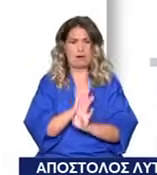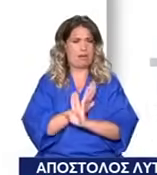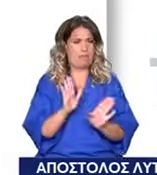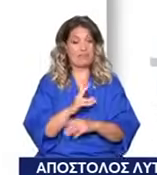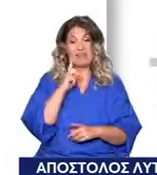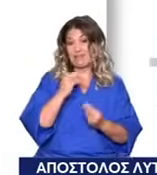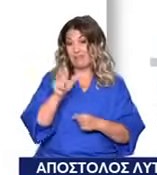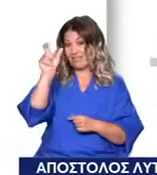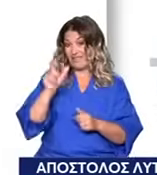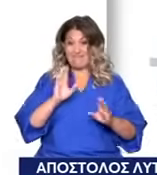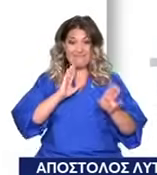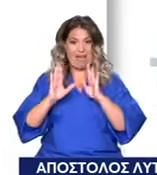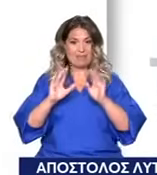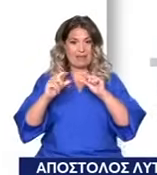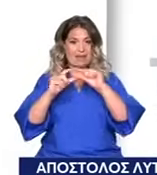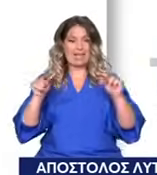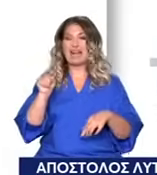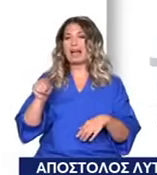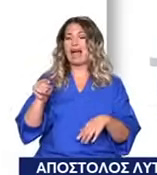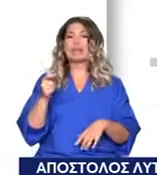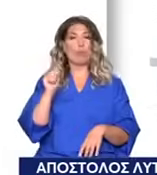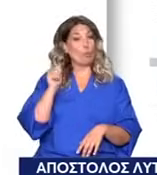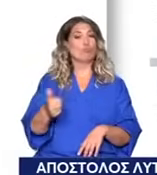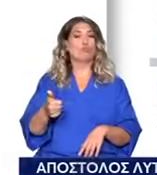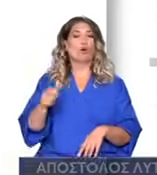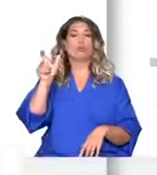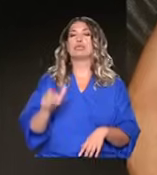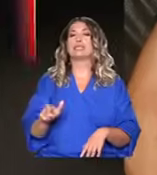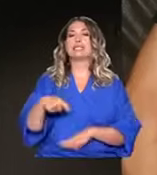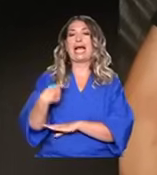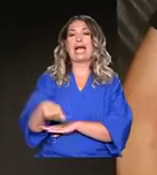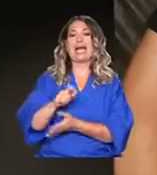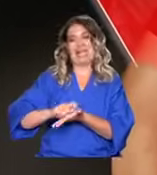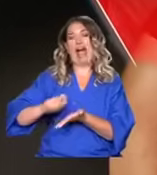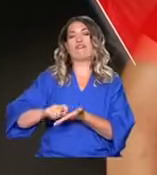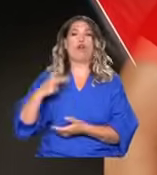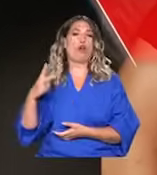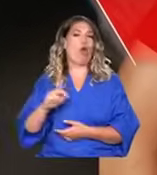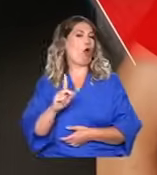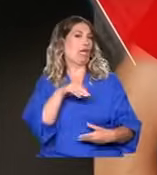της κατάσταση στο Facebook, δηλώνοντας πως εργάζεται πλέον σε δικό της γραφείο.